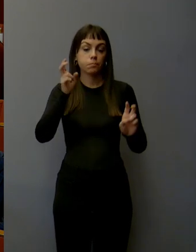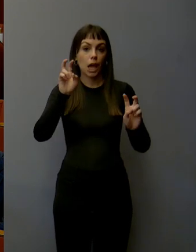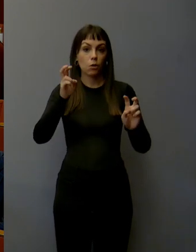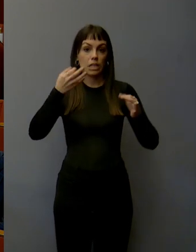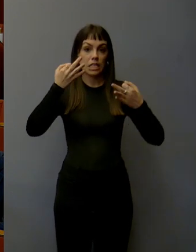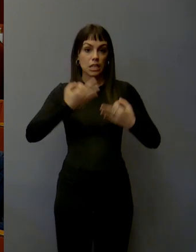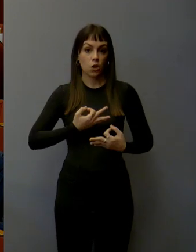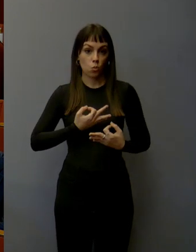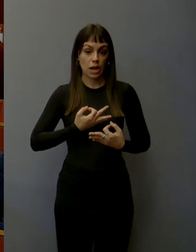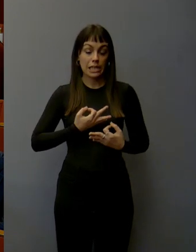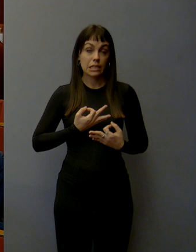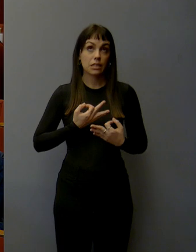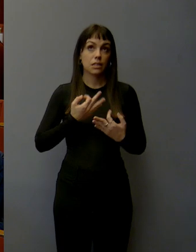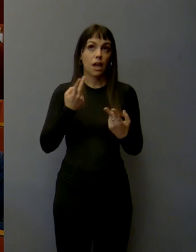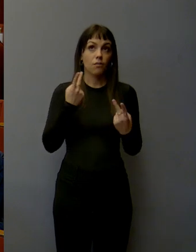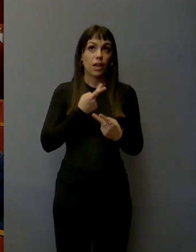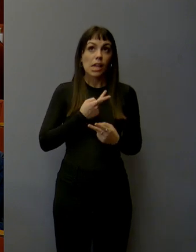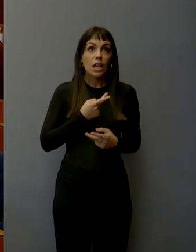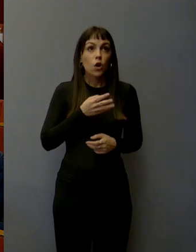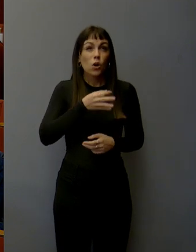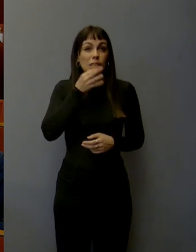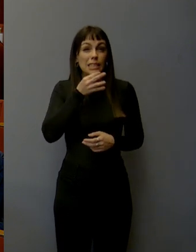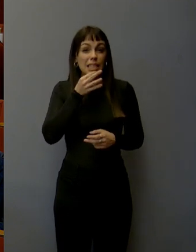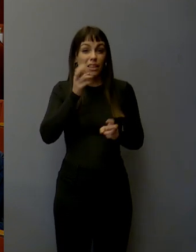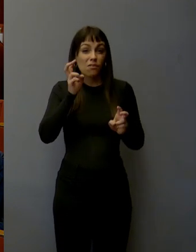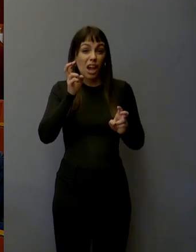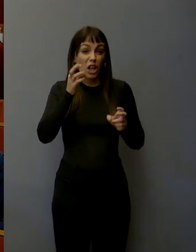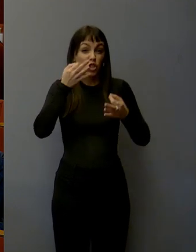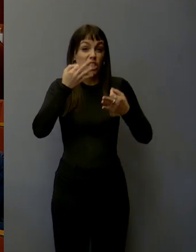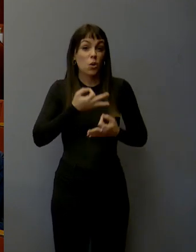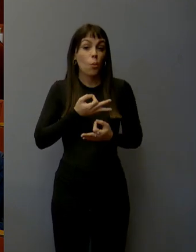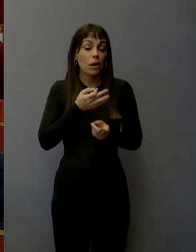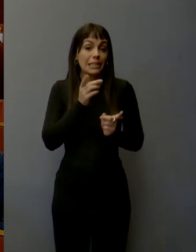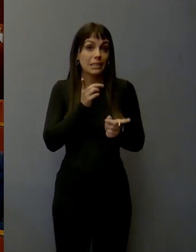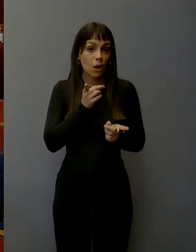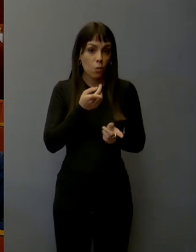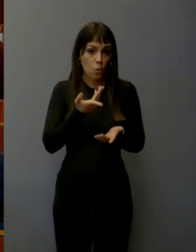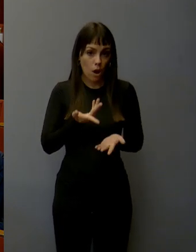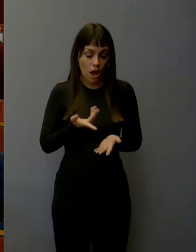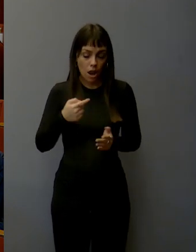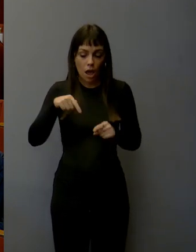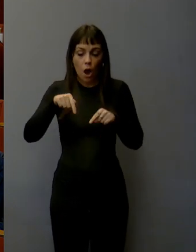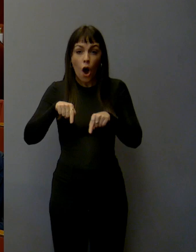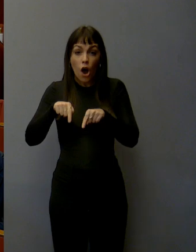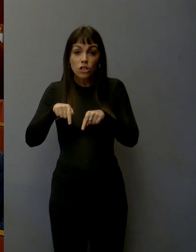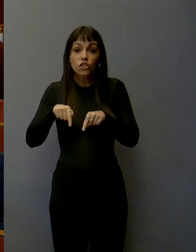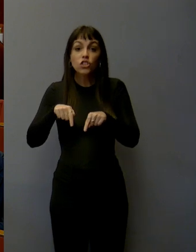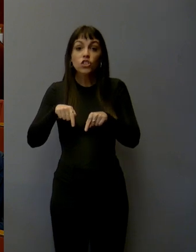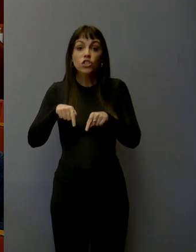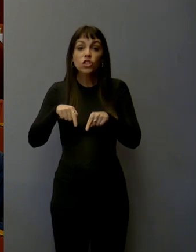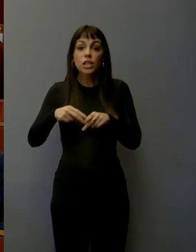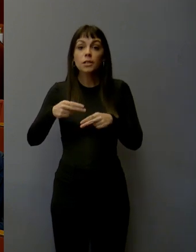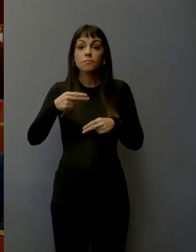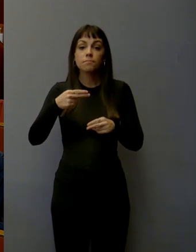è il significato di sicurezza ecc ho già citato oggi i dati delle